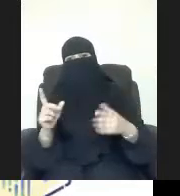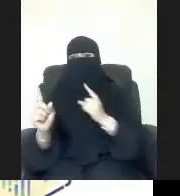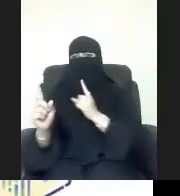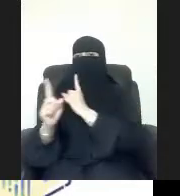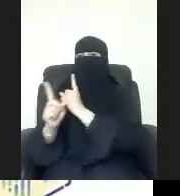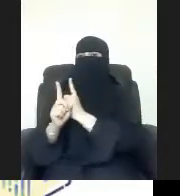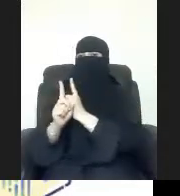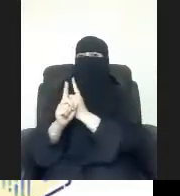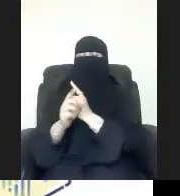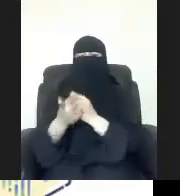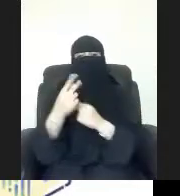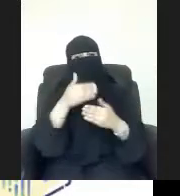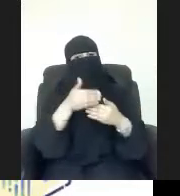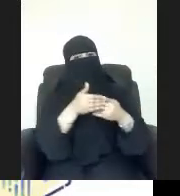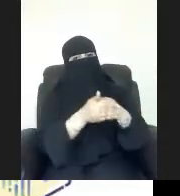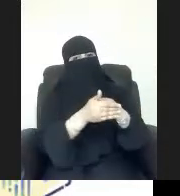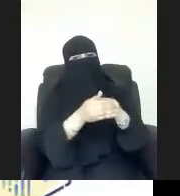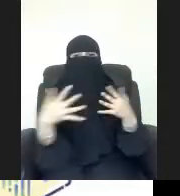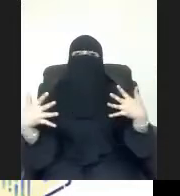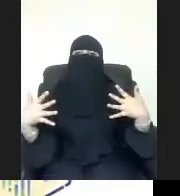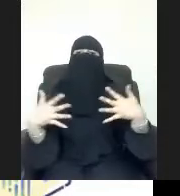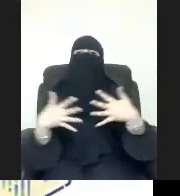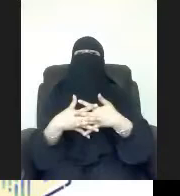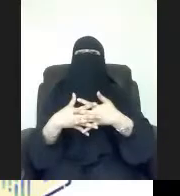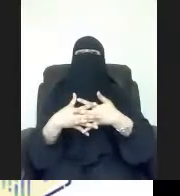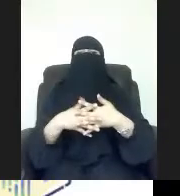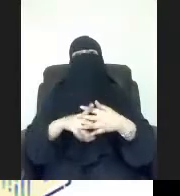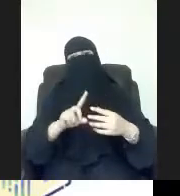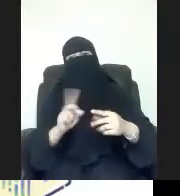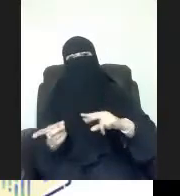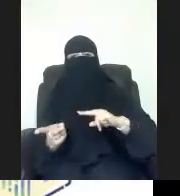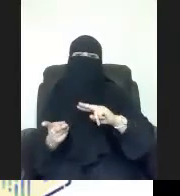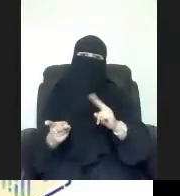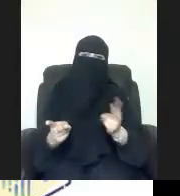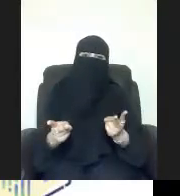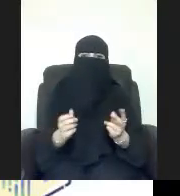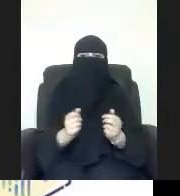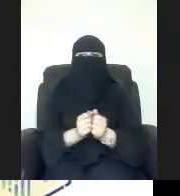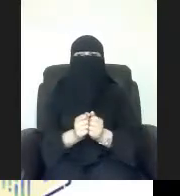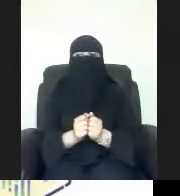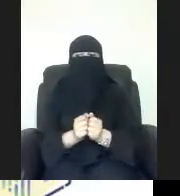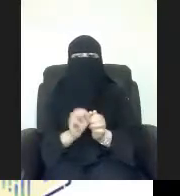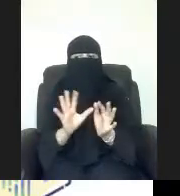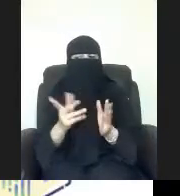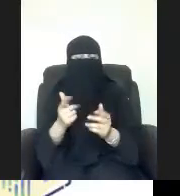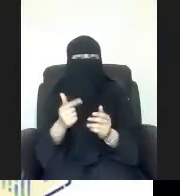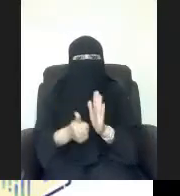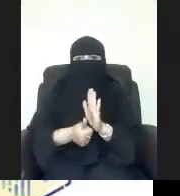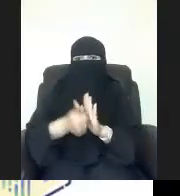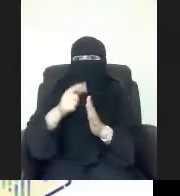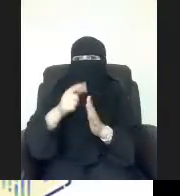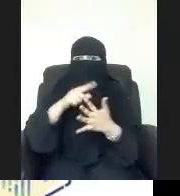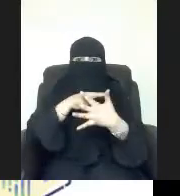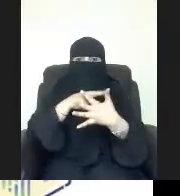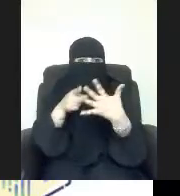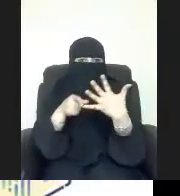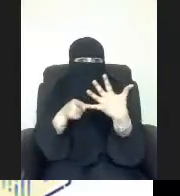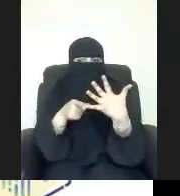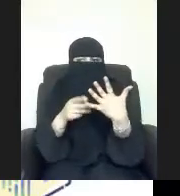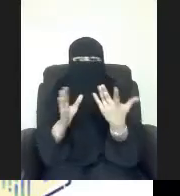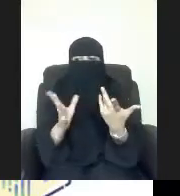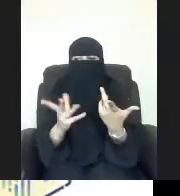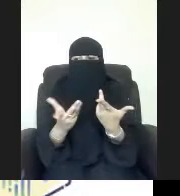كلاس الحضور. لماذا التعلم المدمج؟ ما هي خصائصه؟ ما الذي يتميز به لنبني